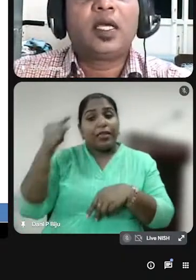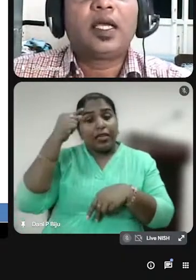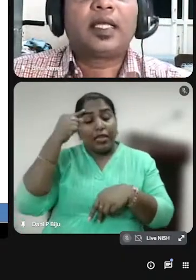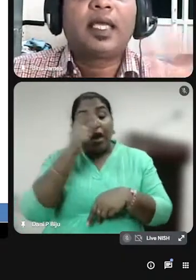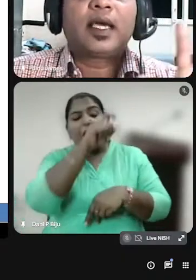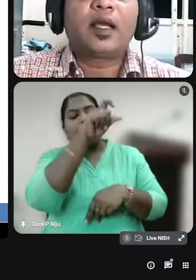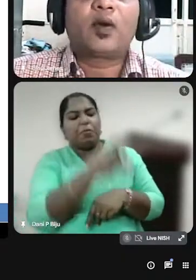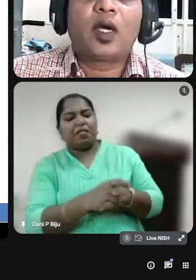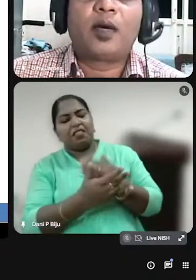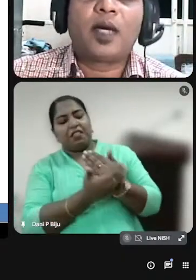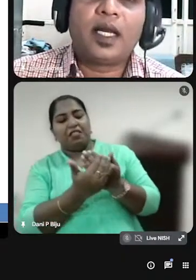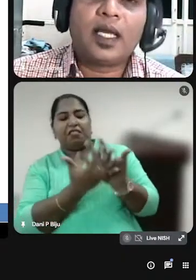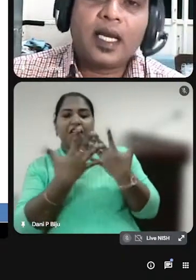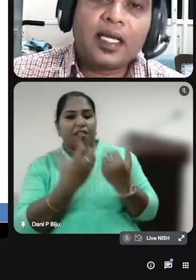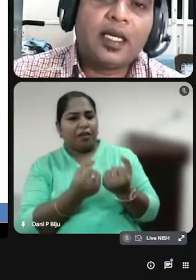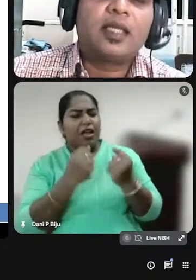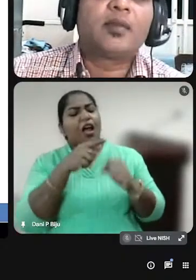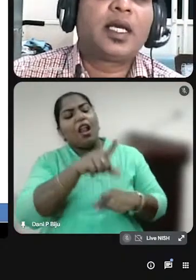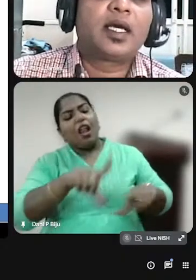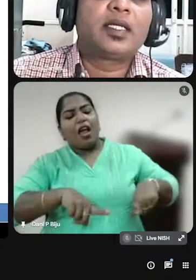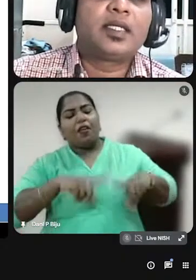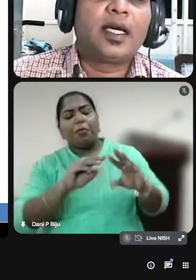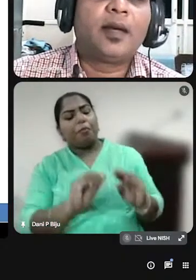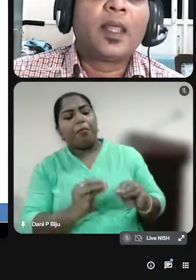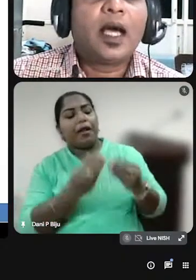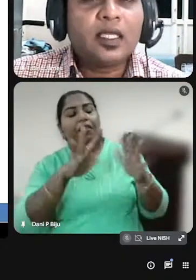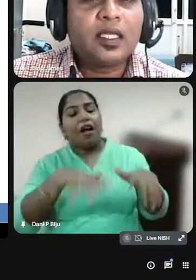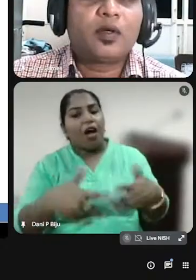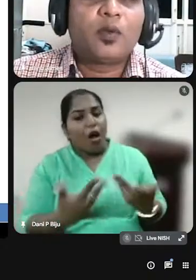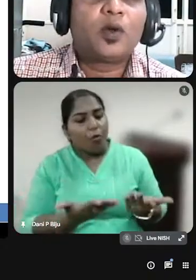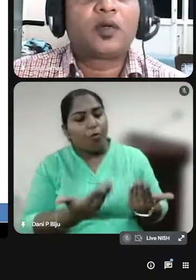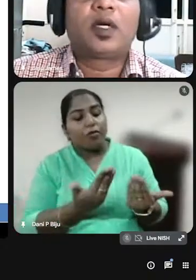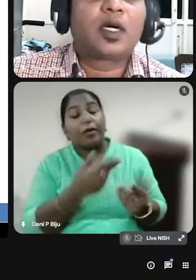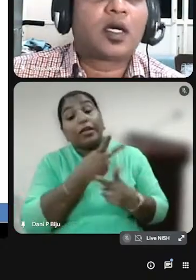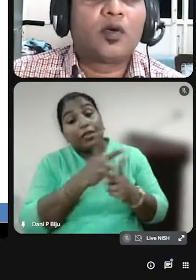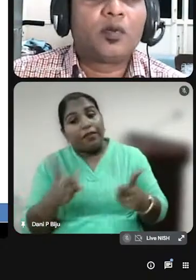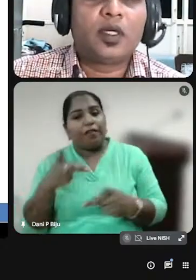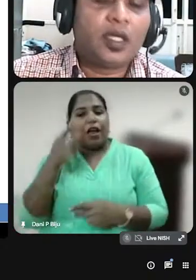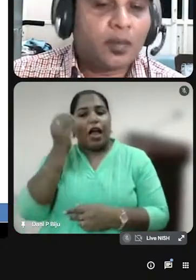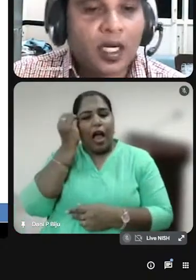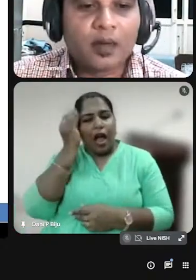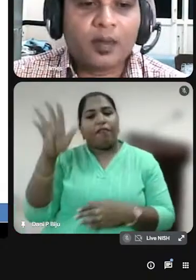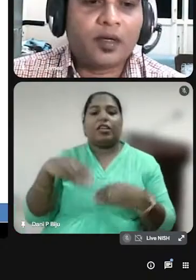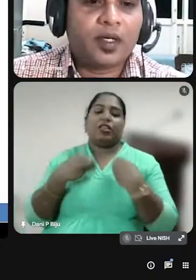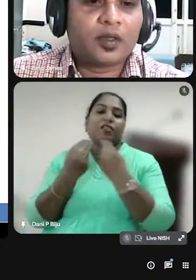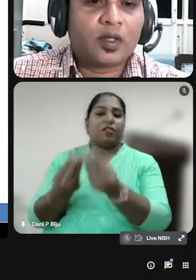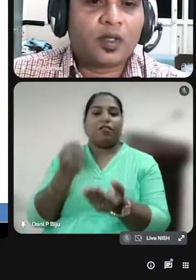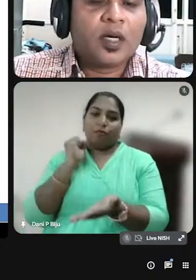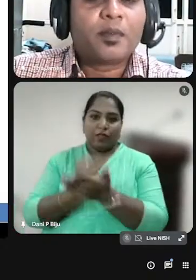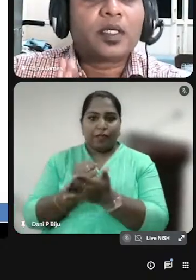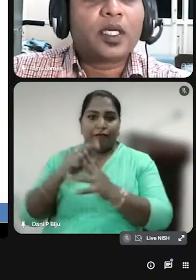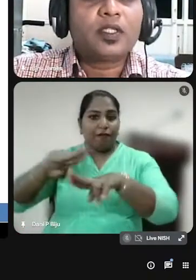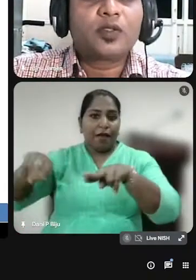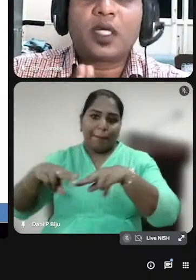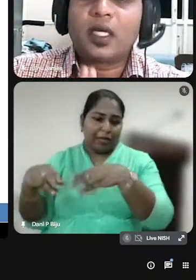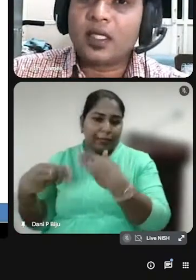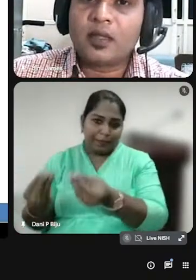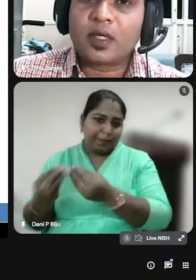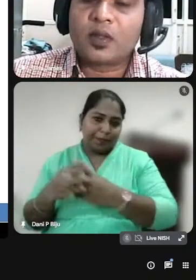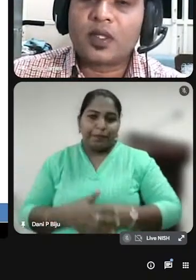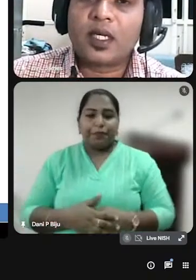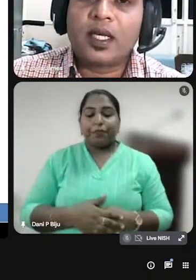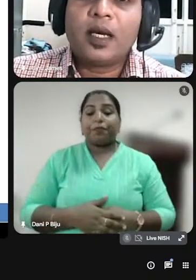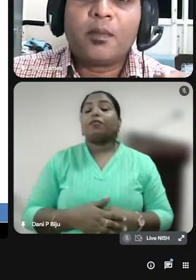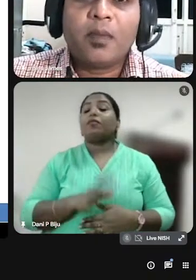രീതിയിൽ എങ്ങനെ കൊടുക്കാം, അല്ലെങ്കിൽ അതിലേക്ക് നമ്മൾ എങ്ങനെ ചെയ്യാം, അതിന്റെ ഒരു ബോധവൽക്കരണവും ഇതിന്റെ ഭാഗമായിട്ട് വരുന്നു. പ്രത്യേകിച്ചും ഞാൻ